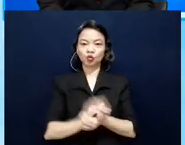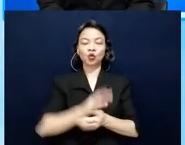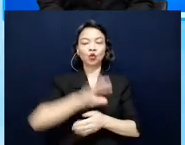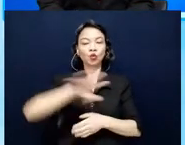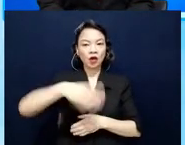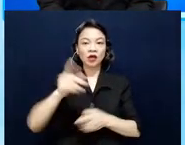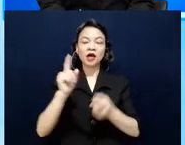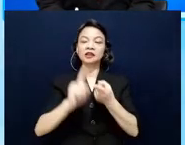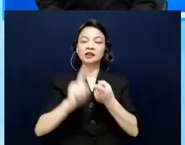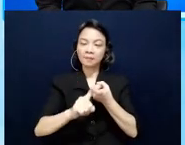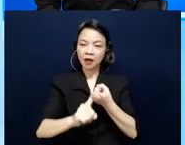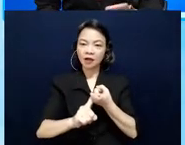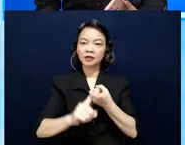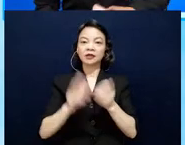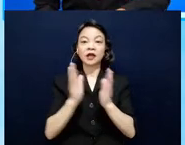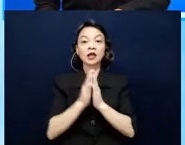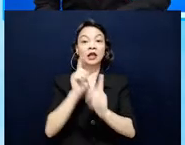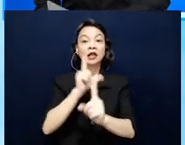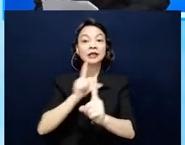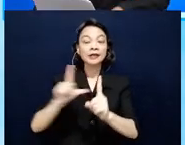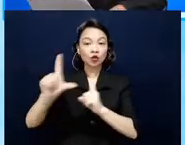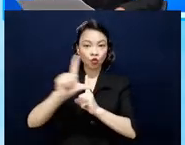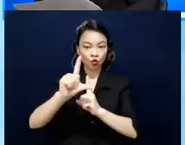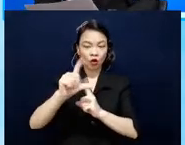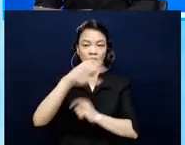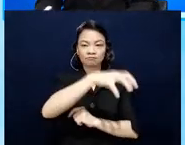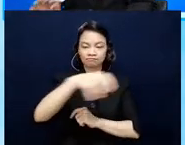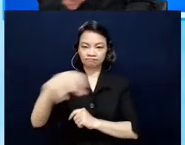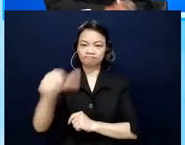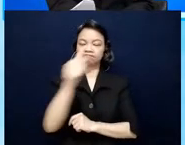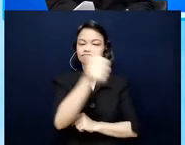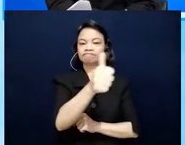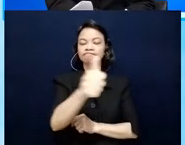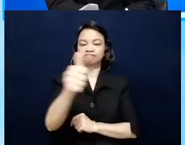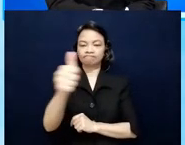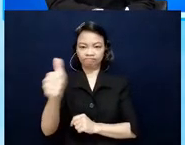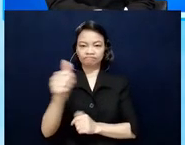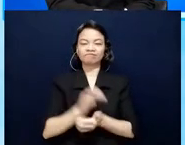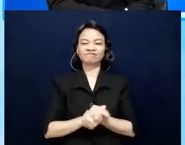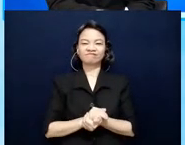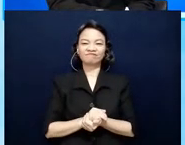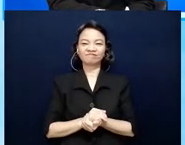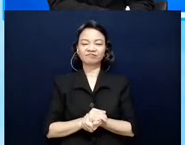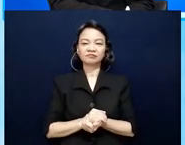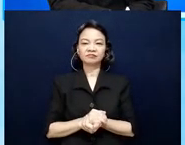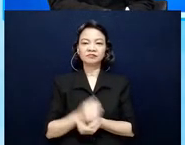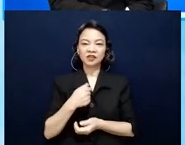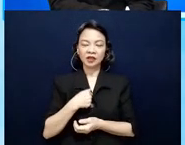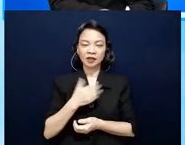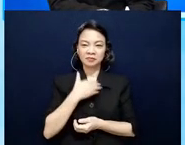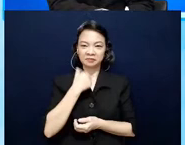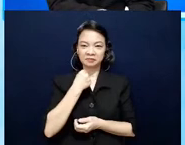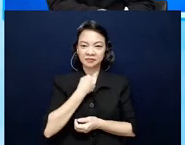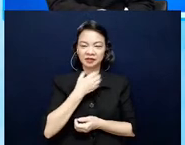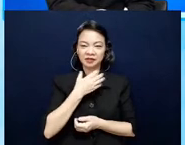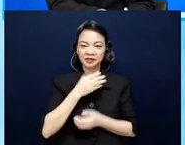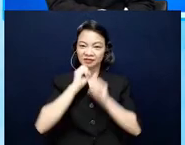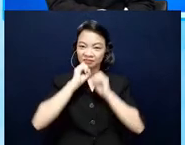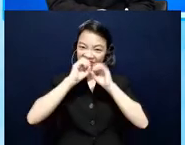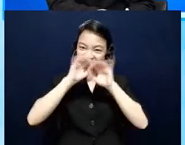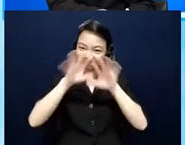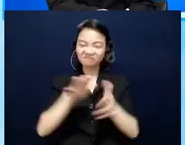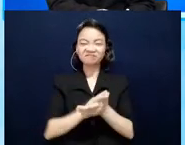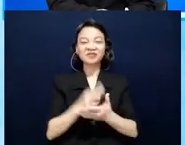bahkan lingkungan di tempat masing-masing. Demikian yang dapat saya sampaikan. Semoga apa yang